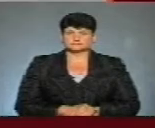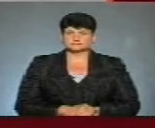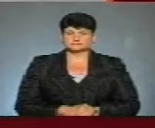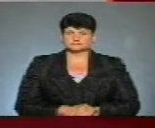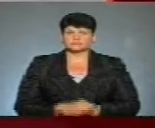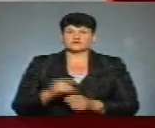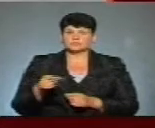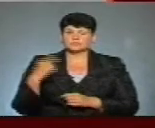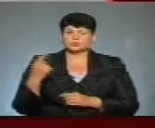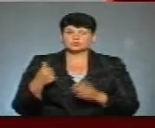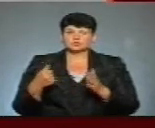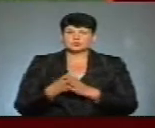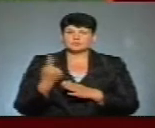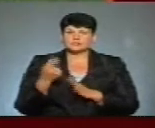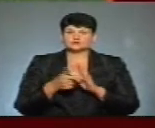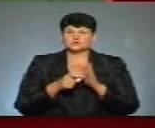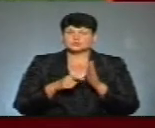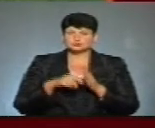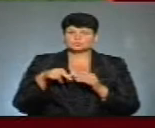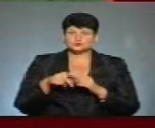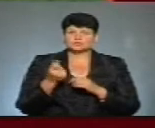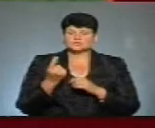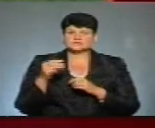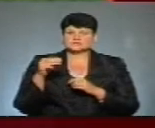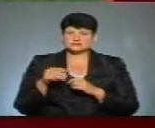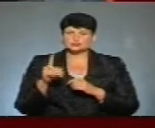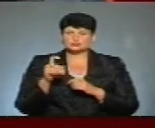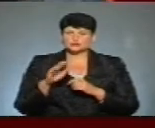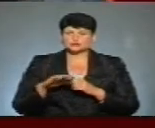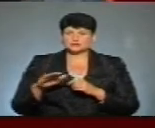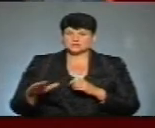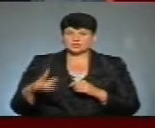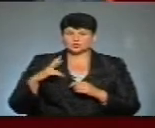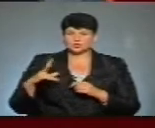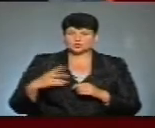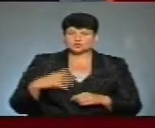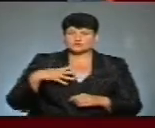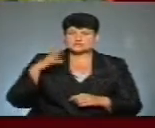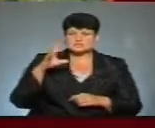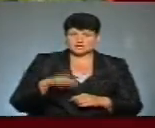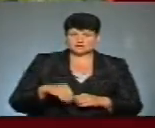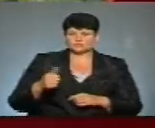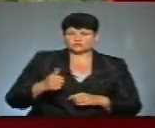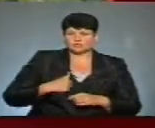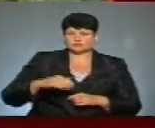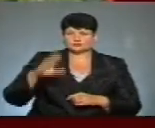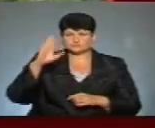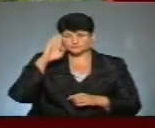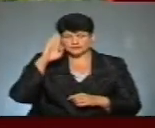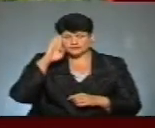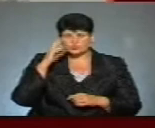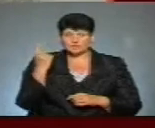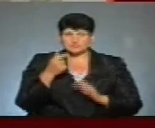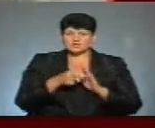На Тернопільщині до першого класу пішли 11 100 дітей. Дочку загиблого бійця Софію Руснак до першого